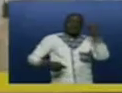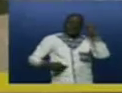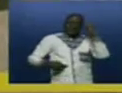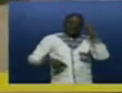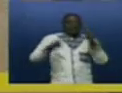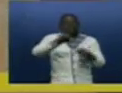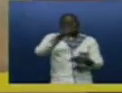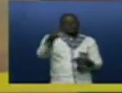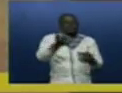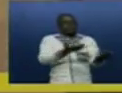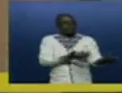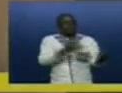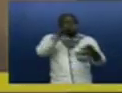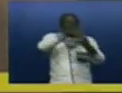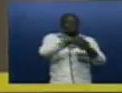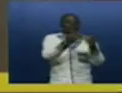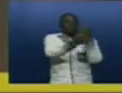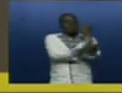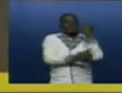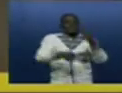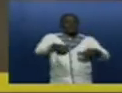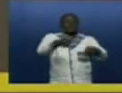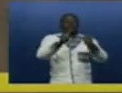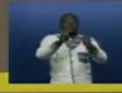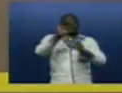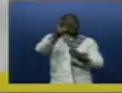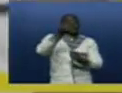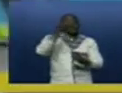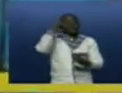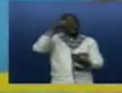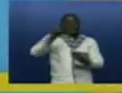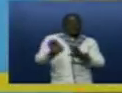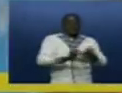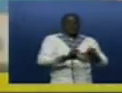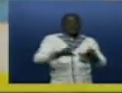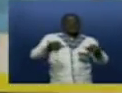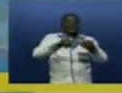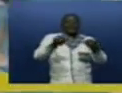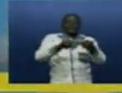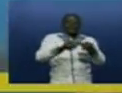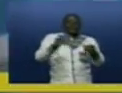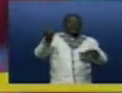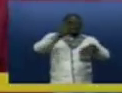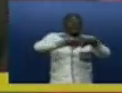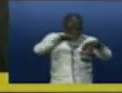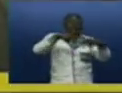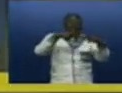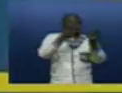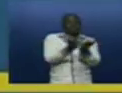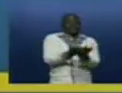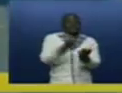dans le pays, assurent les autorités. Pour ce faire, des mesures d'urgence ont été mises en place. Les salles de classe